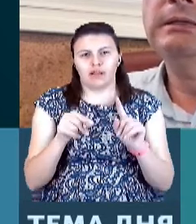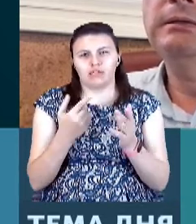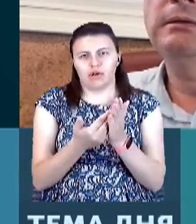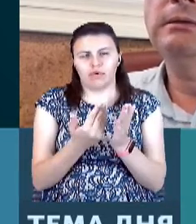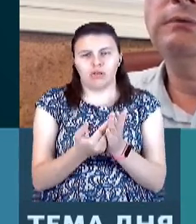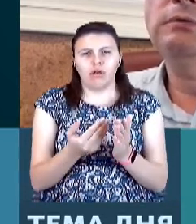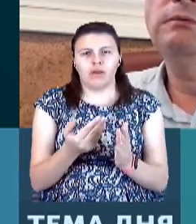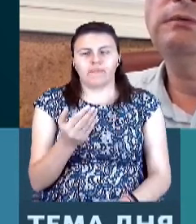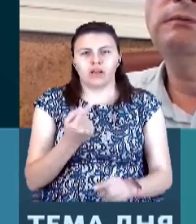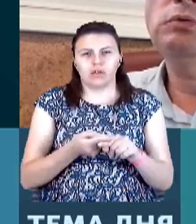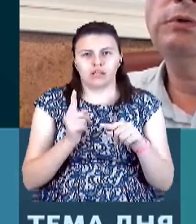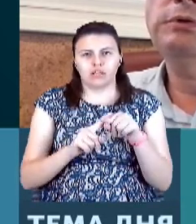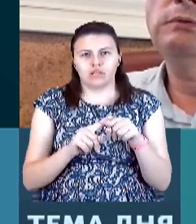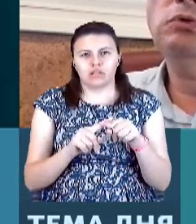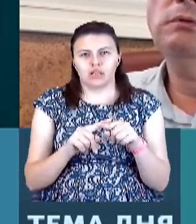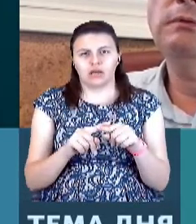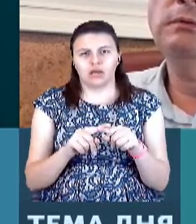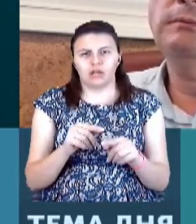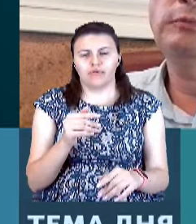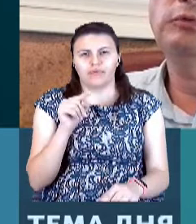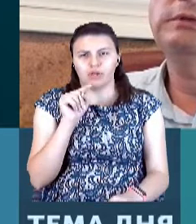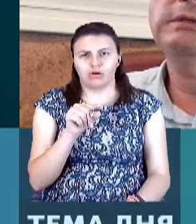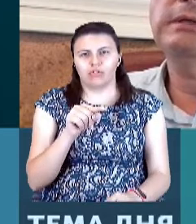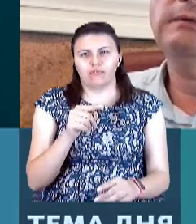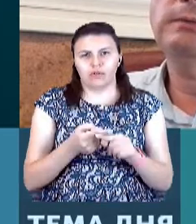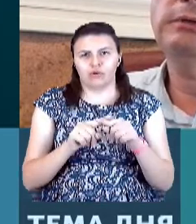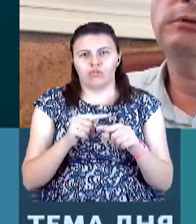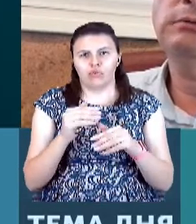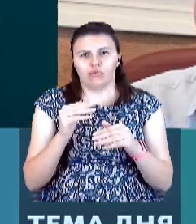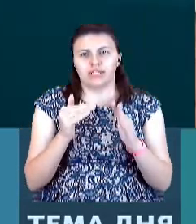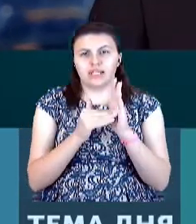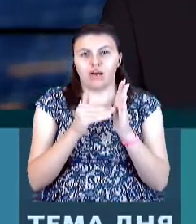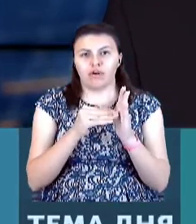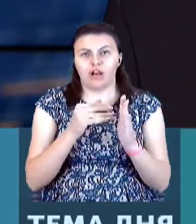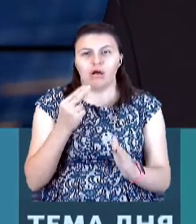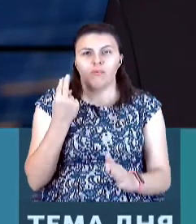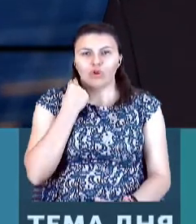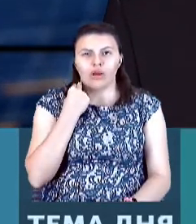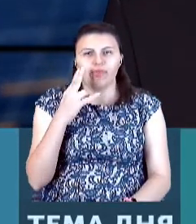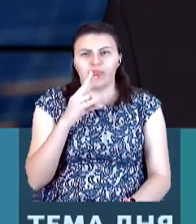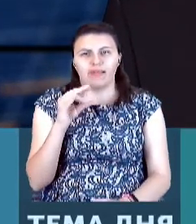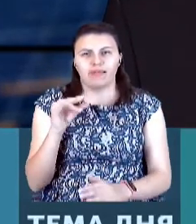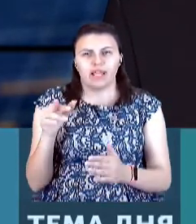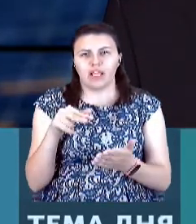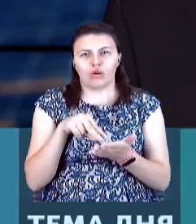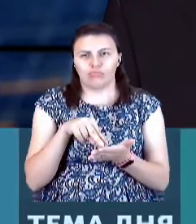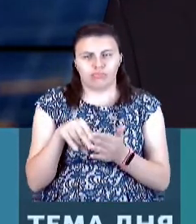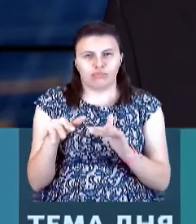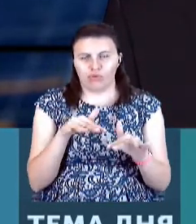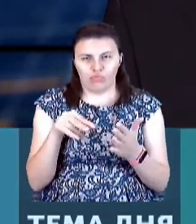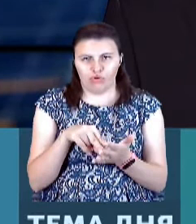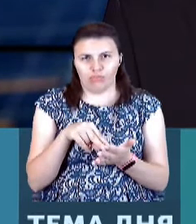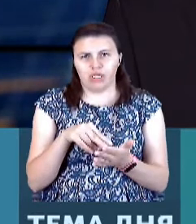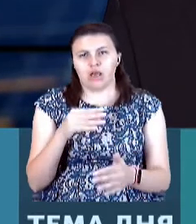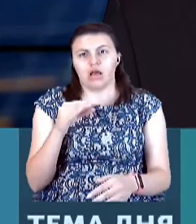Це, значить, відштовхуючись від цього, вибудовується ставка податку на нерухомість. Вибудовуючись від цього,